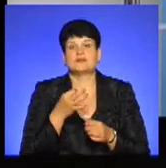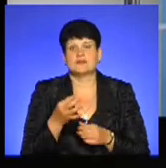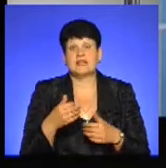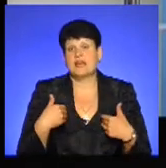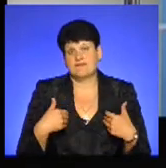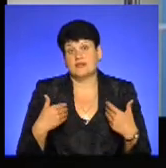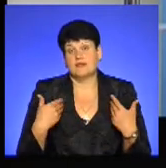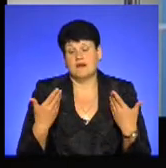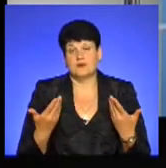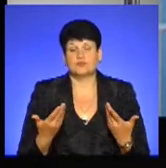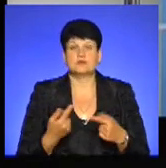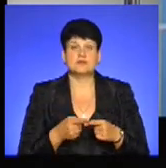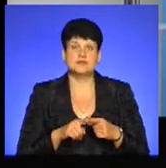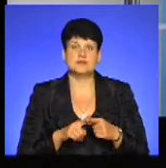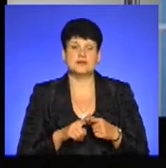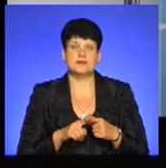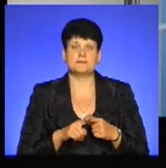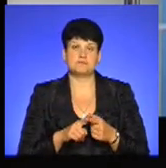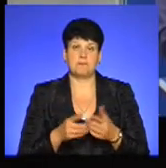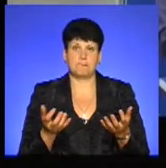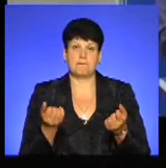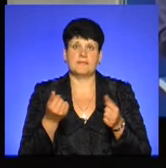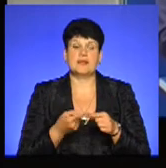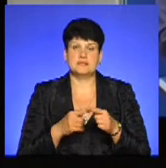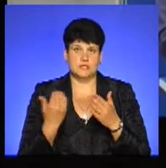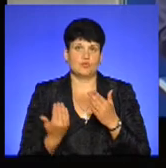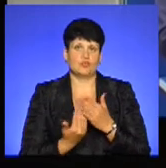такі нововведення, такі